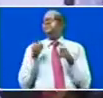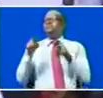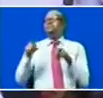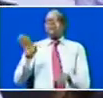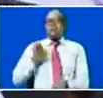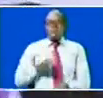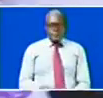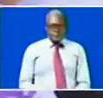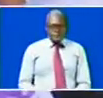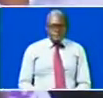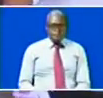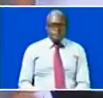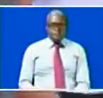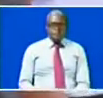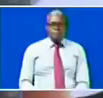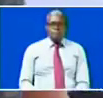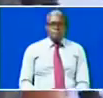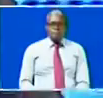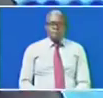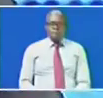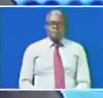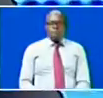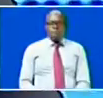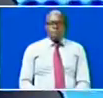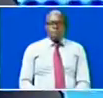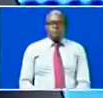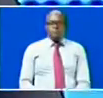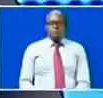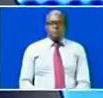za umma. Caroline B, KTN News. Turegete.